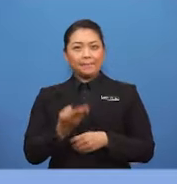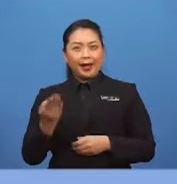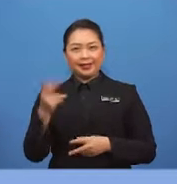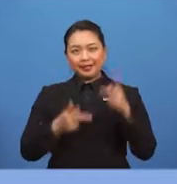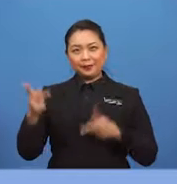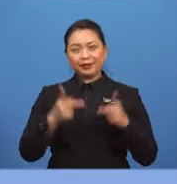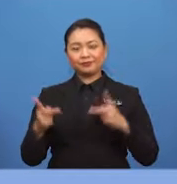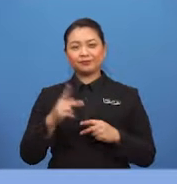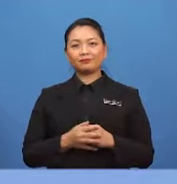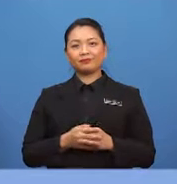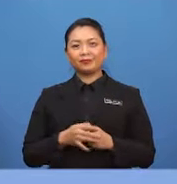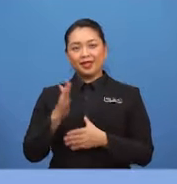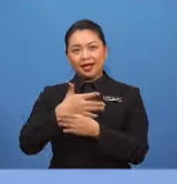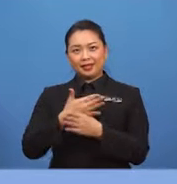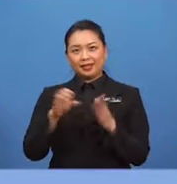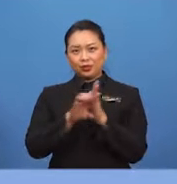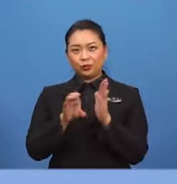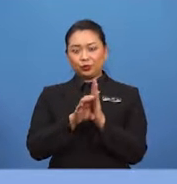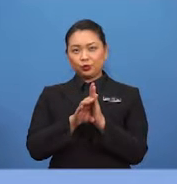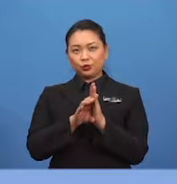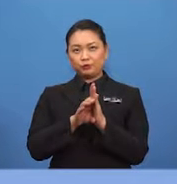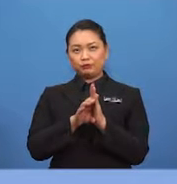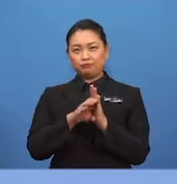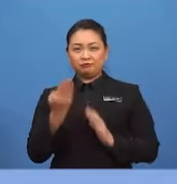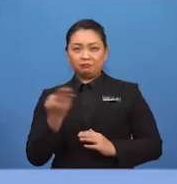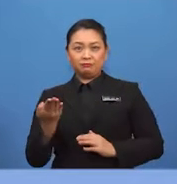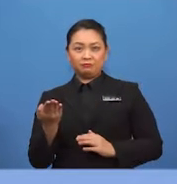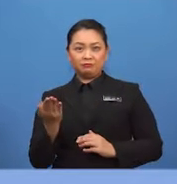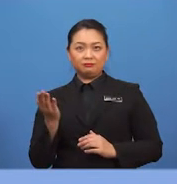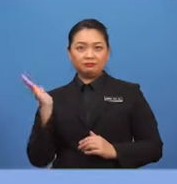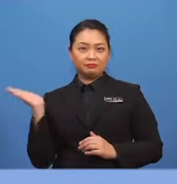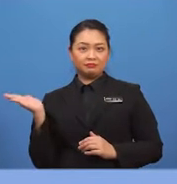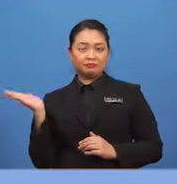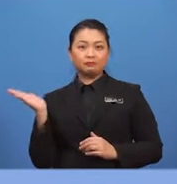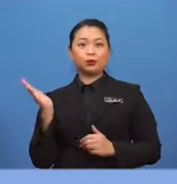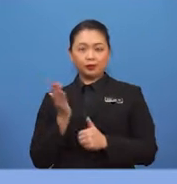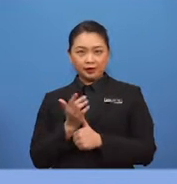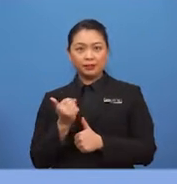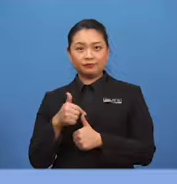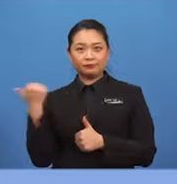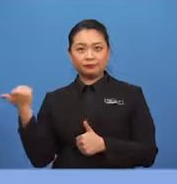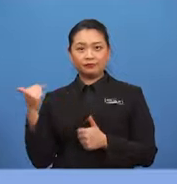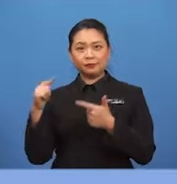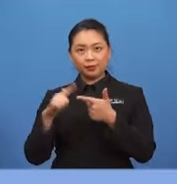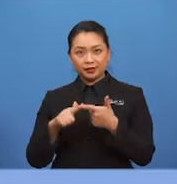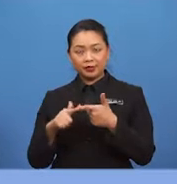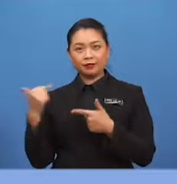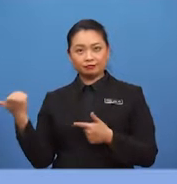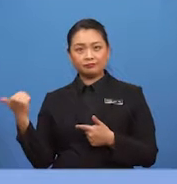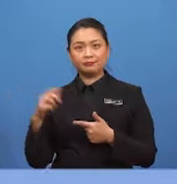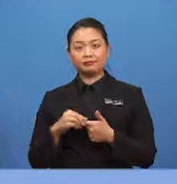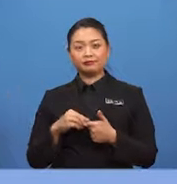bahan kimia. Antara contoh polimer sintetik ialah polietena,